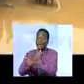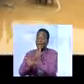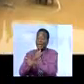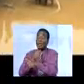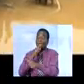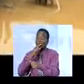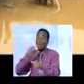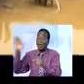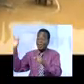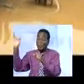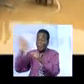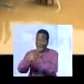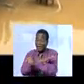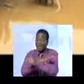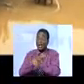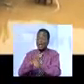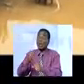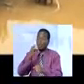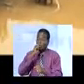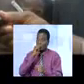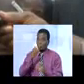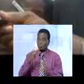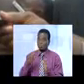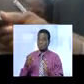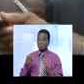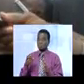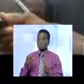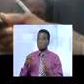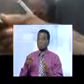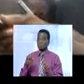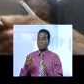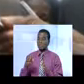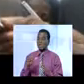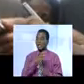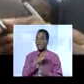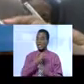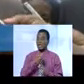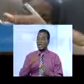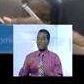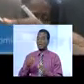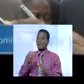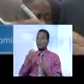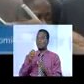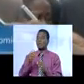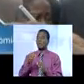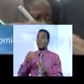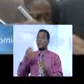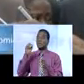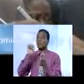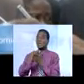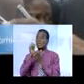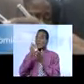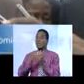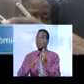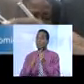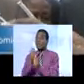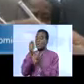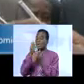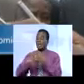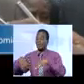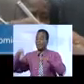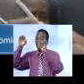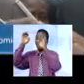à 40%. De tous ces chantiers, le chantier le plus important, celui qui va apporter le plus